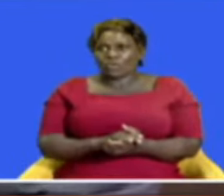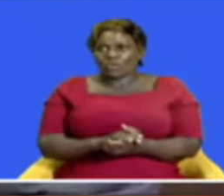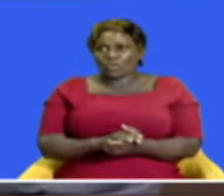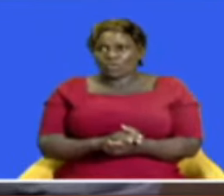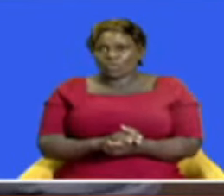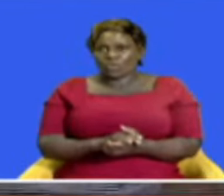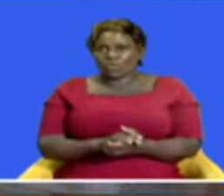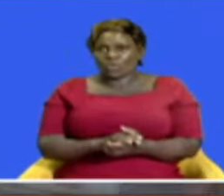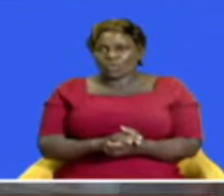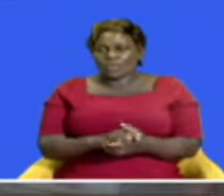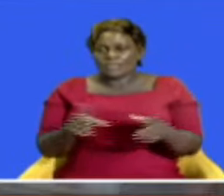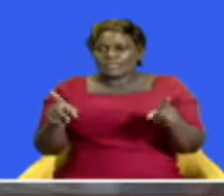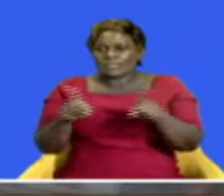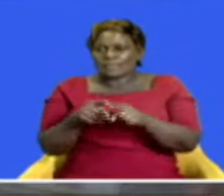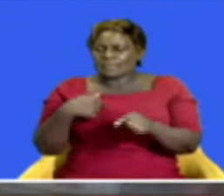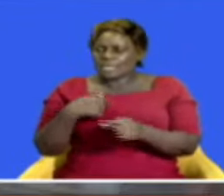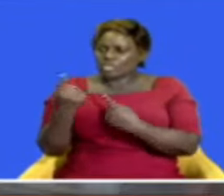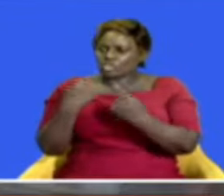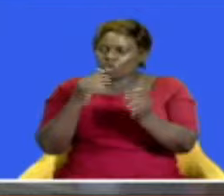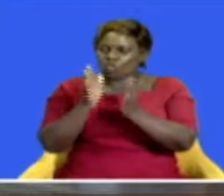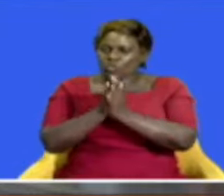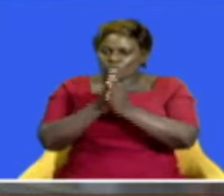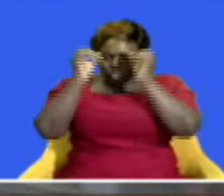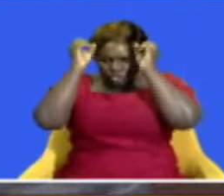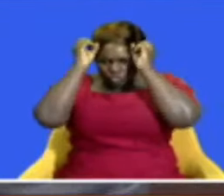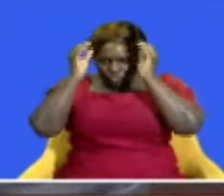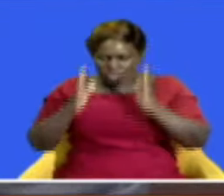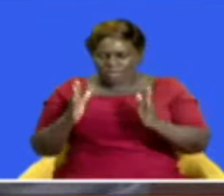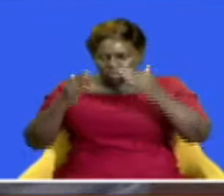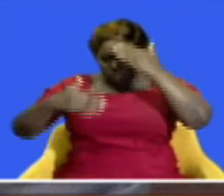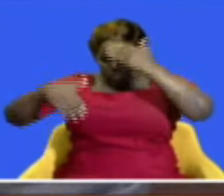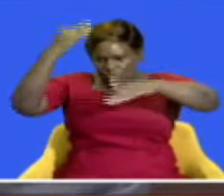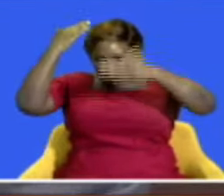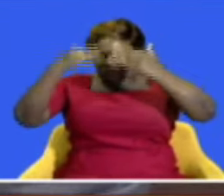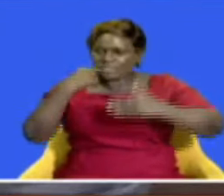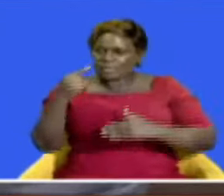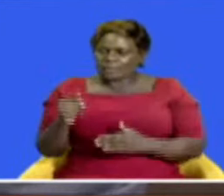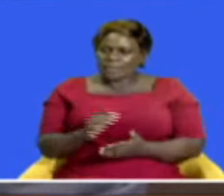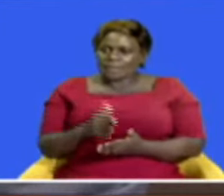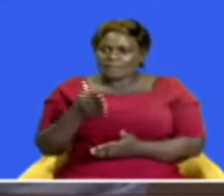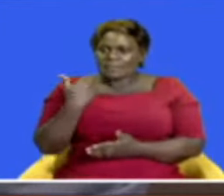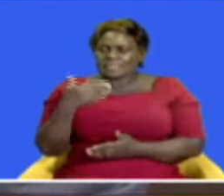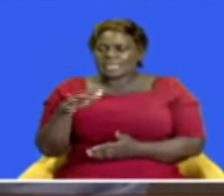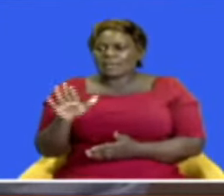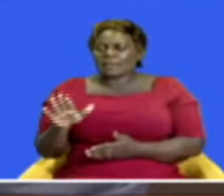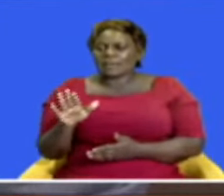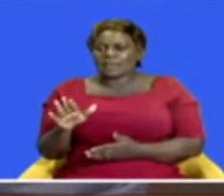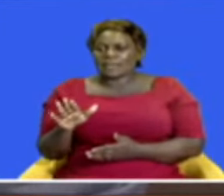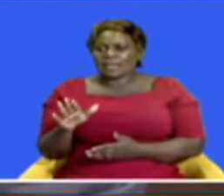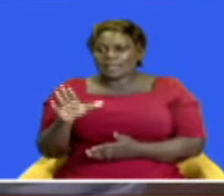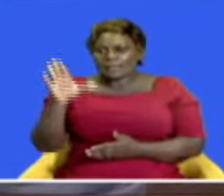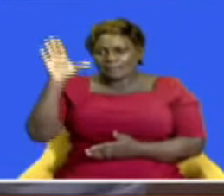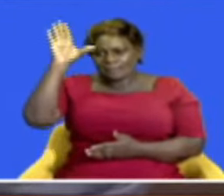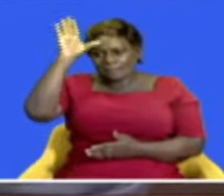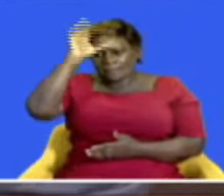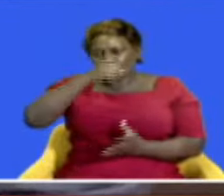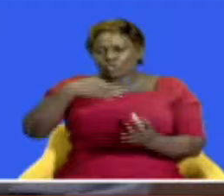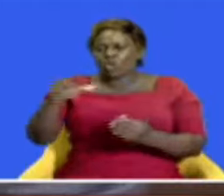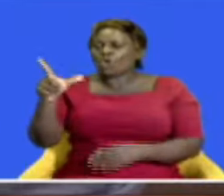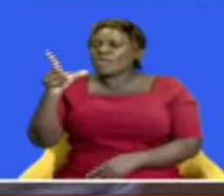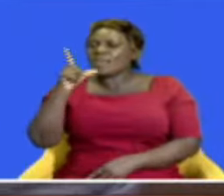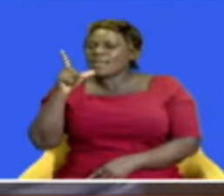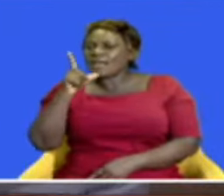una hata nilikuwa naongea na mwanafunzi mwingine wa chuo kikuu anasema kwamba afadhali hata ukose kwenda lunch,